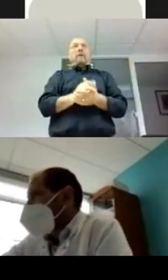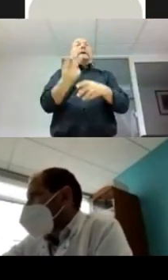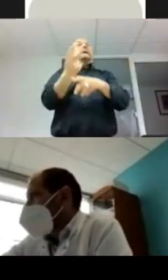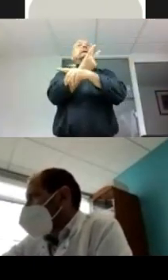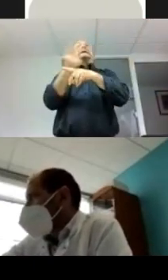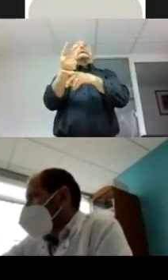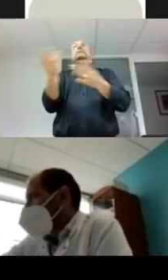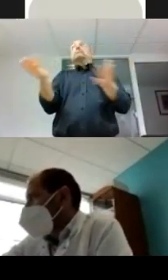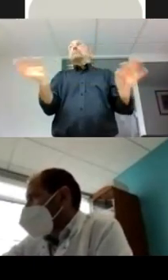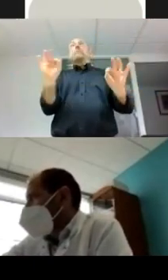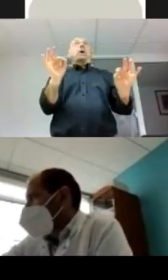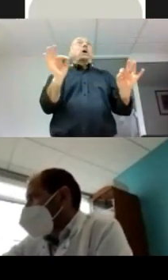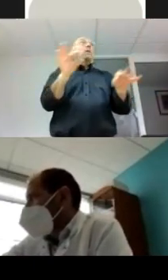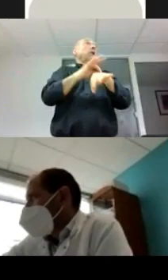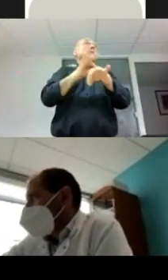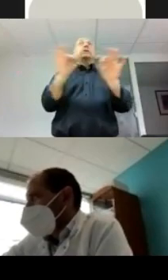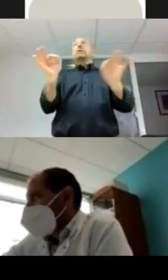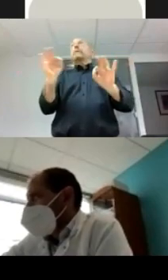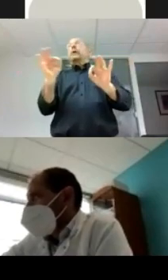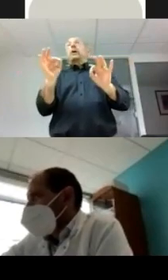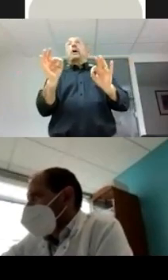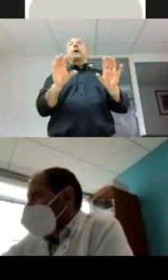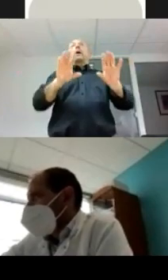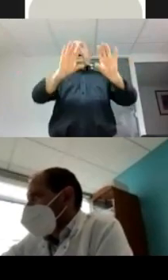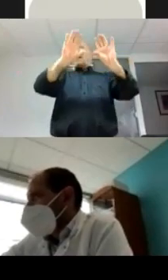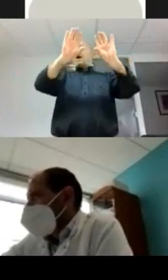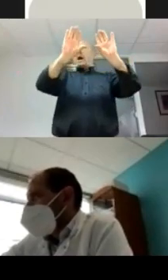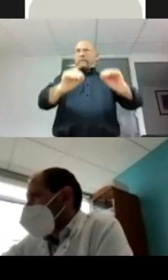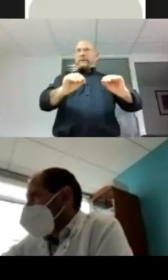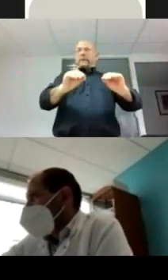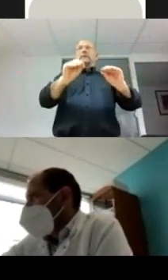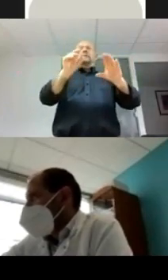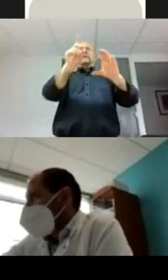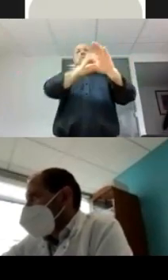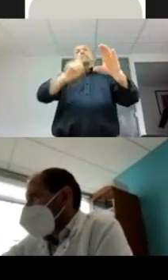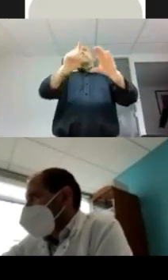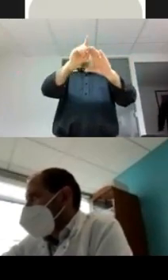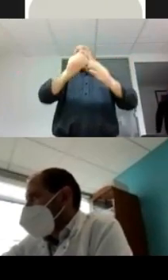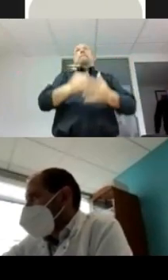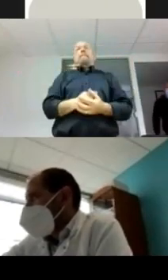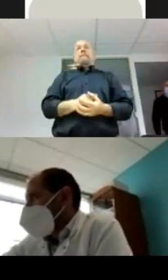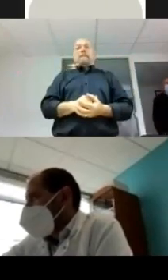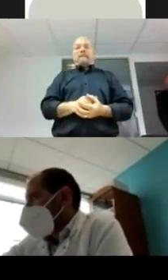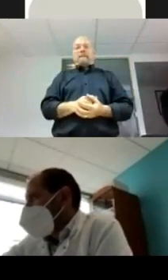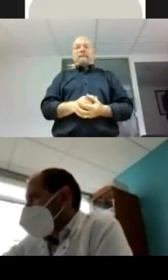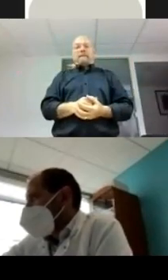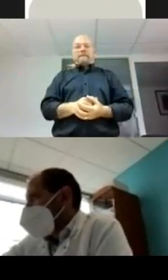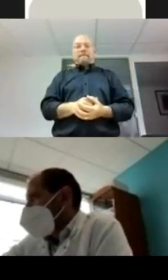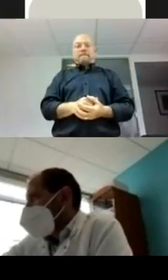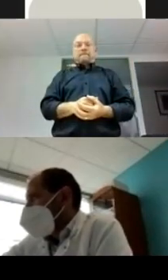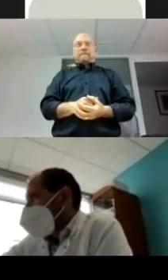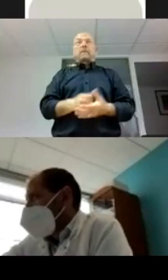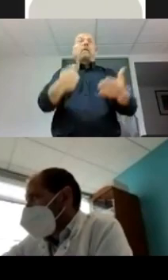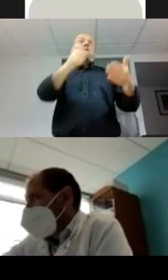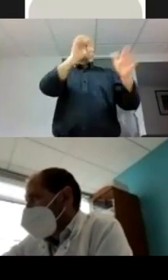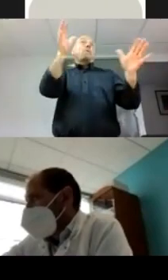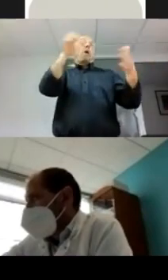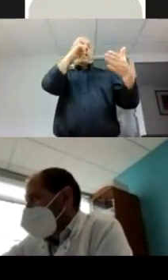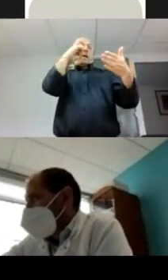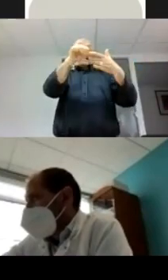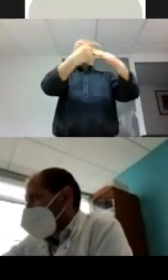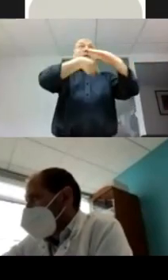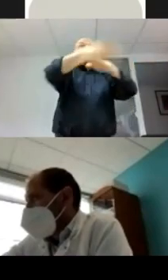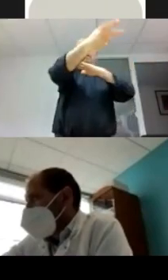à 74 ans, qui n'ont pas d'autres facteurs de risque que l'âge, qui n'ont pas de symptômes et qui sont domiciliés dans le département.